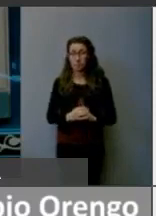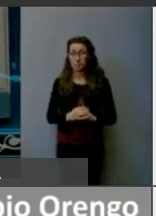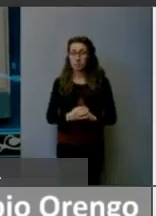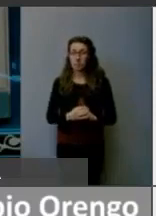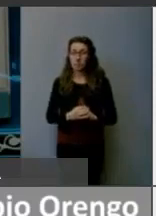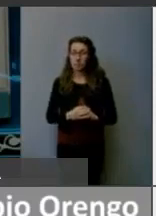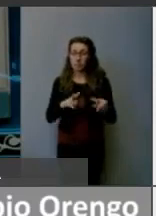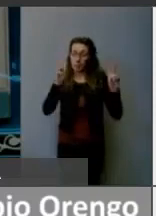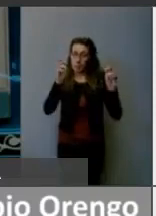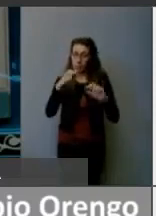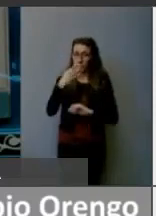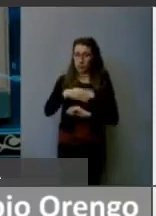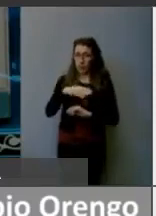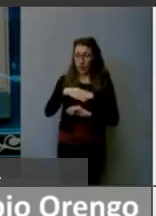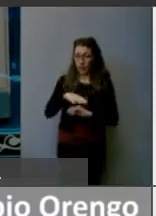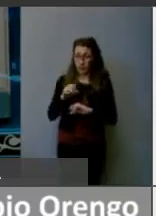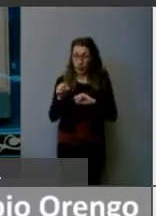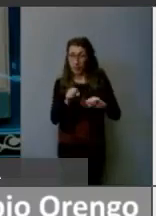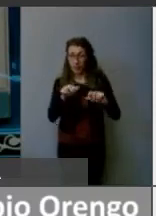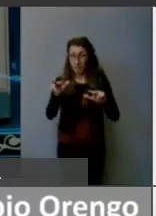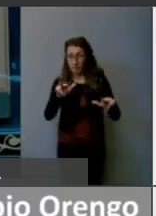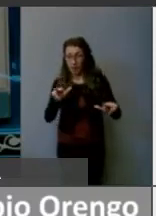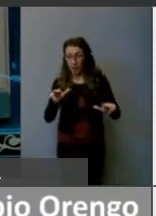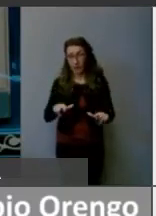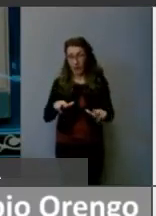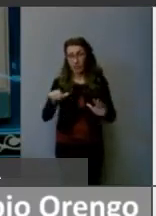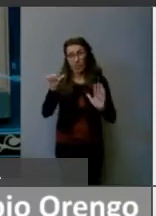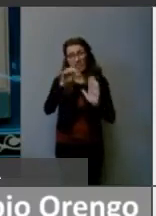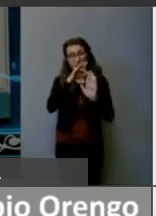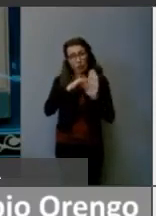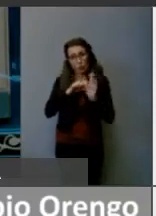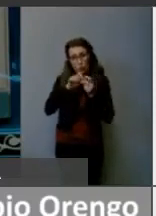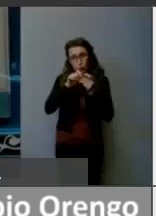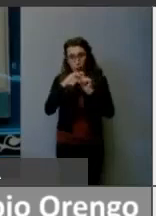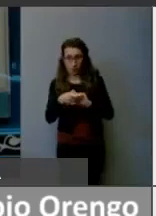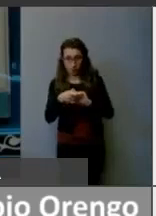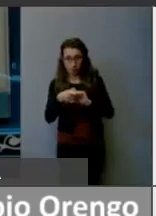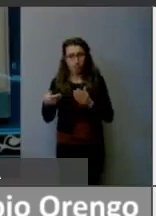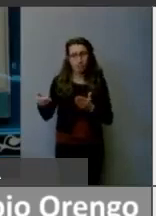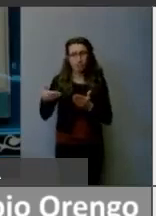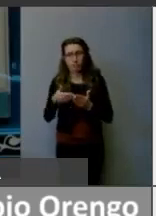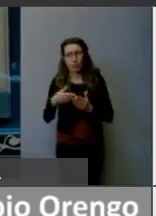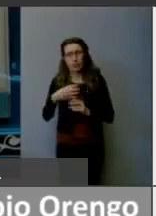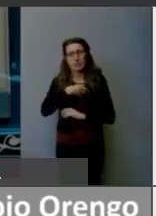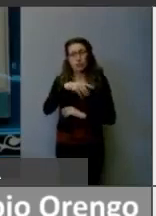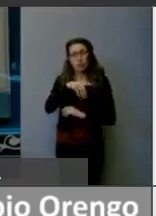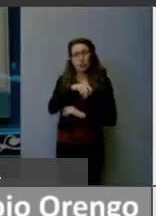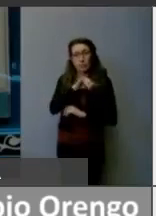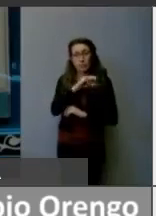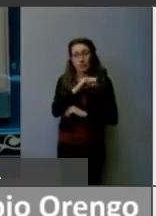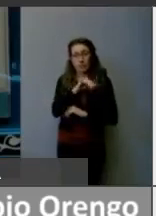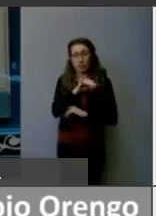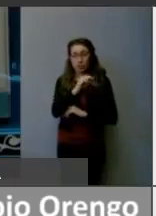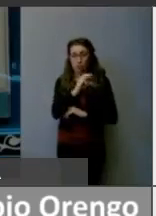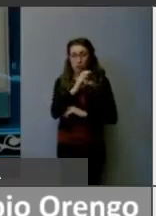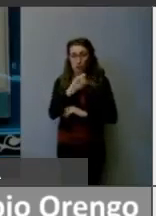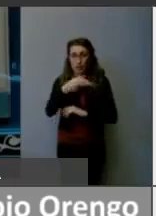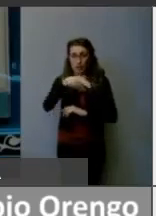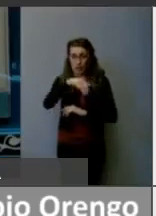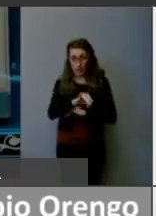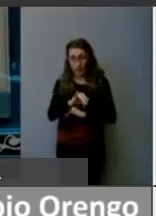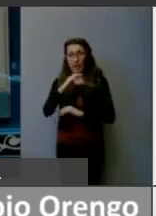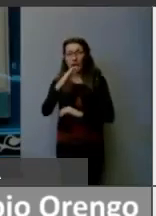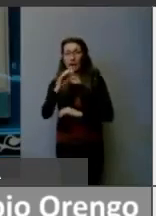Genova Parcheggi modifica statuto, proposta avanzata dagli assessori Picciocchi e assessore